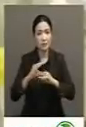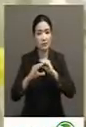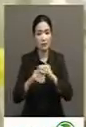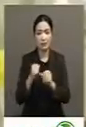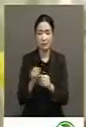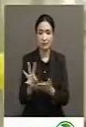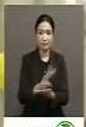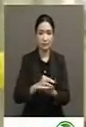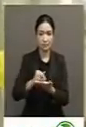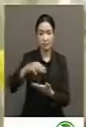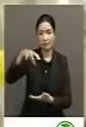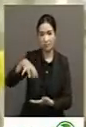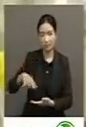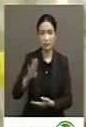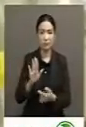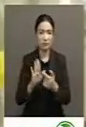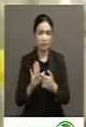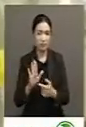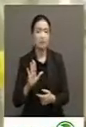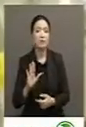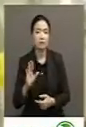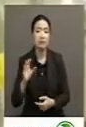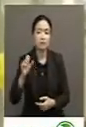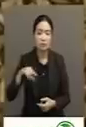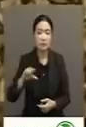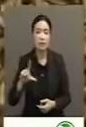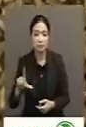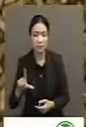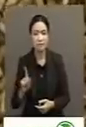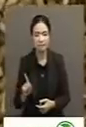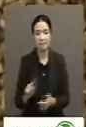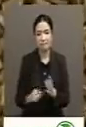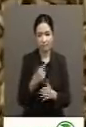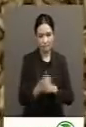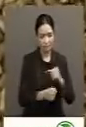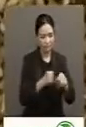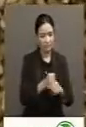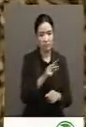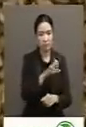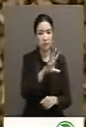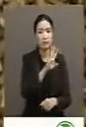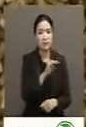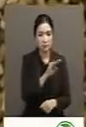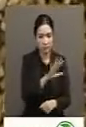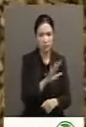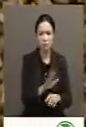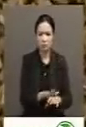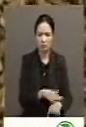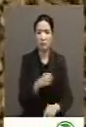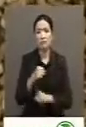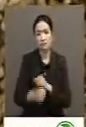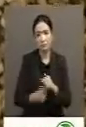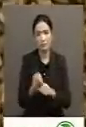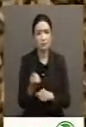ร่วมกับมหาวิทยาลัยบราซิเลียเามีโครงการเริ่มมาตั้งแต่ปี2545แล้วเวลาระยะยาวนาน